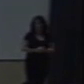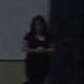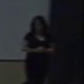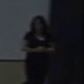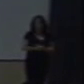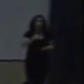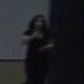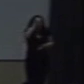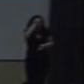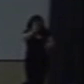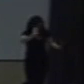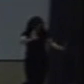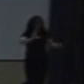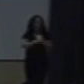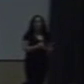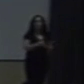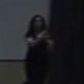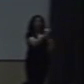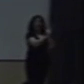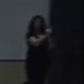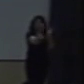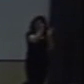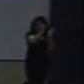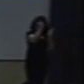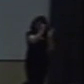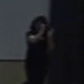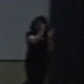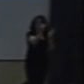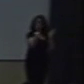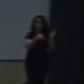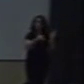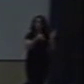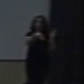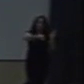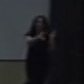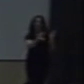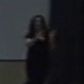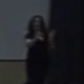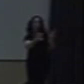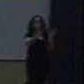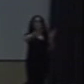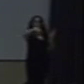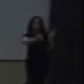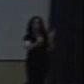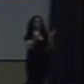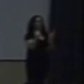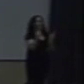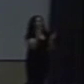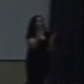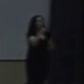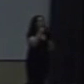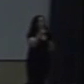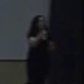si l'altre dia llegíem un article d'opinió del Josep Pons que deia els valors i principis com la dignitat de les